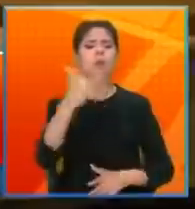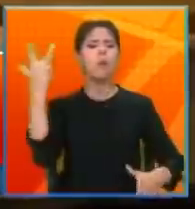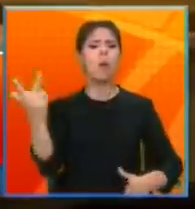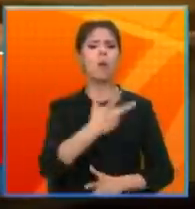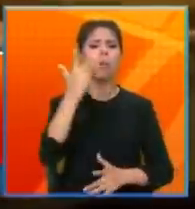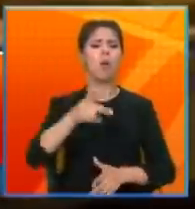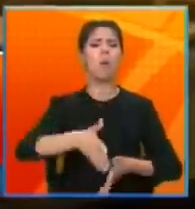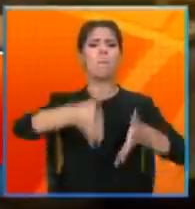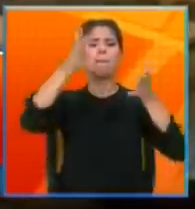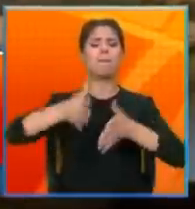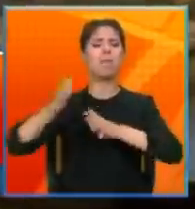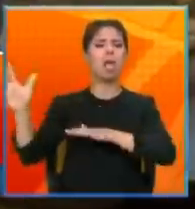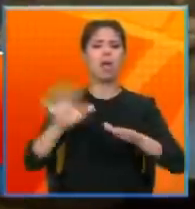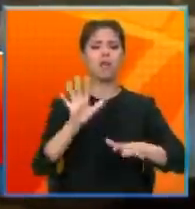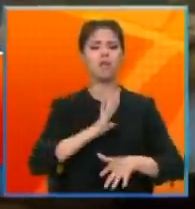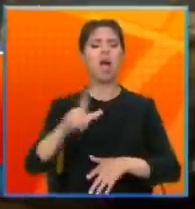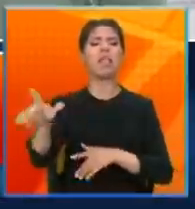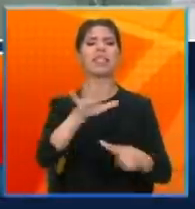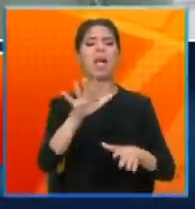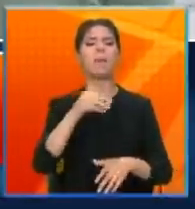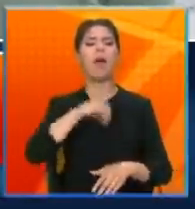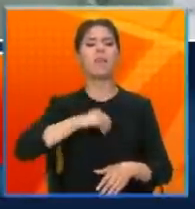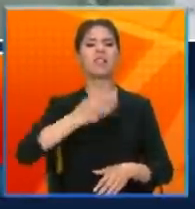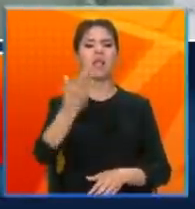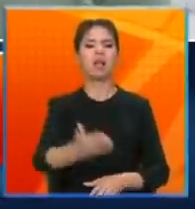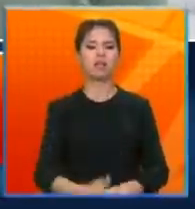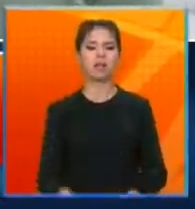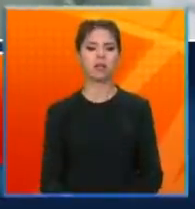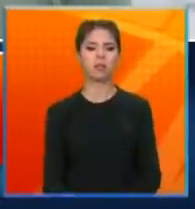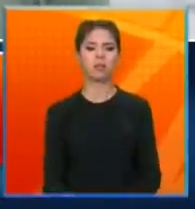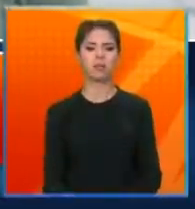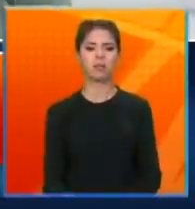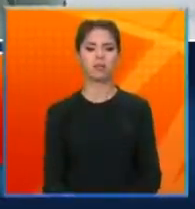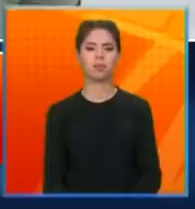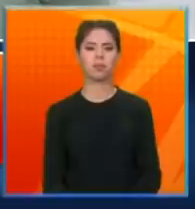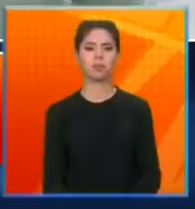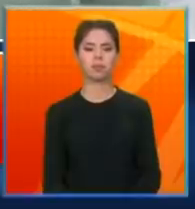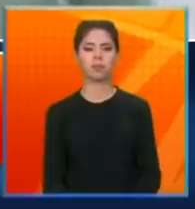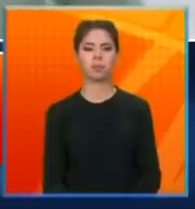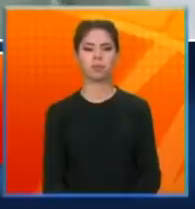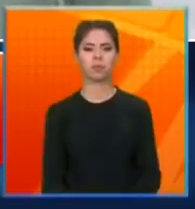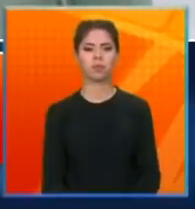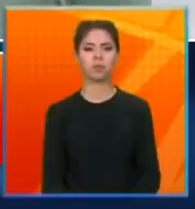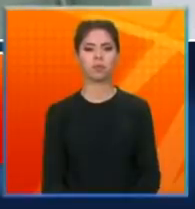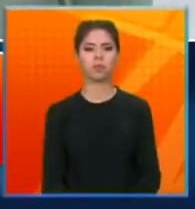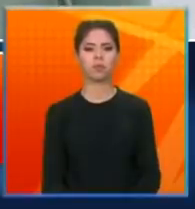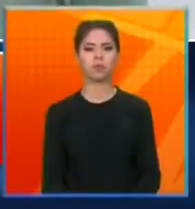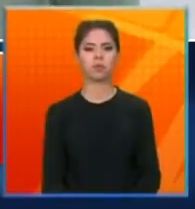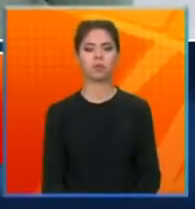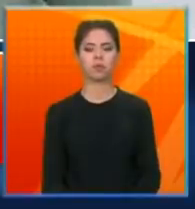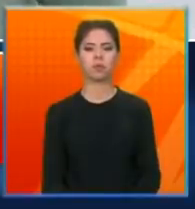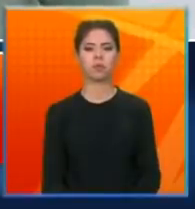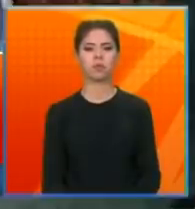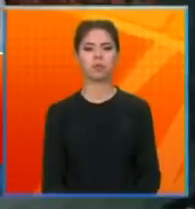Onlarca kişi uykusundan deprem korkusuyla uyandı. Çok korktunuz mu? Evet, herkes kaçışıyordu,